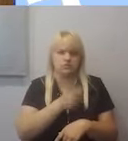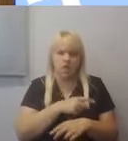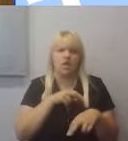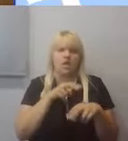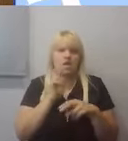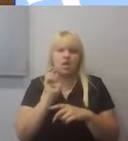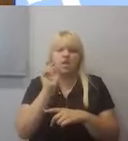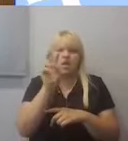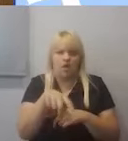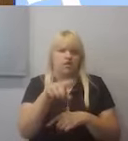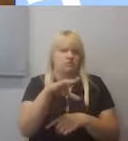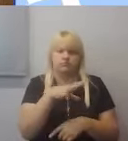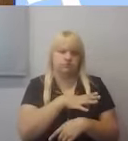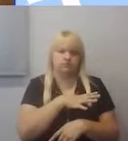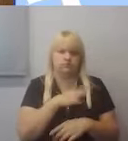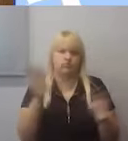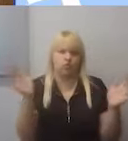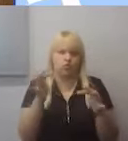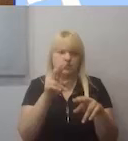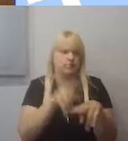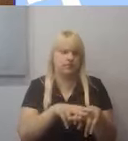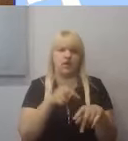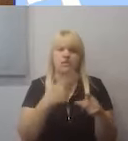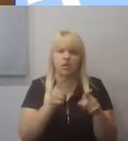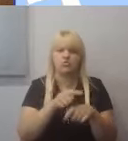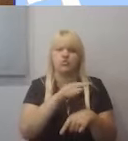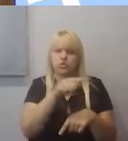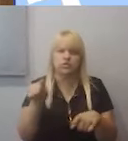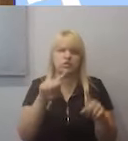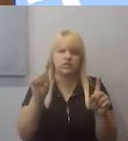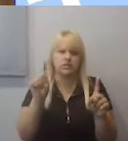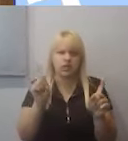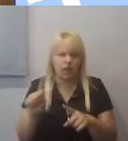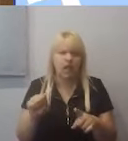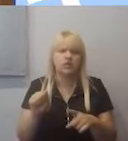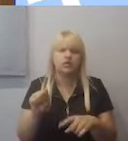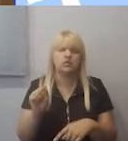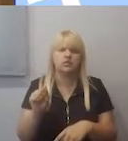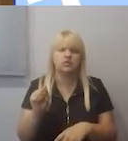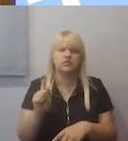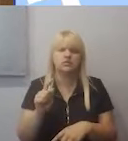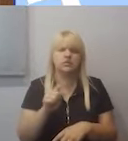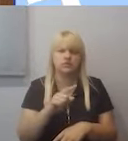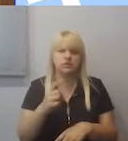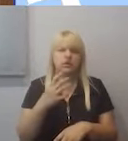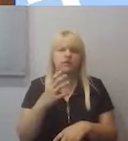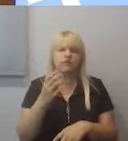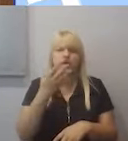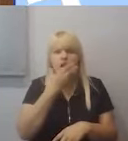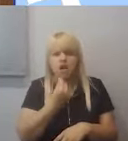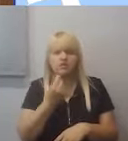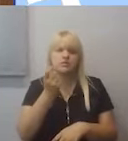līdz tam pulcēšanās vietām tā kā šīs te ir tās nu to vājāko iedzīvotāju grupu vai